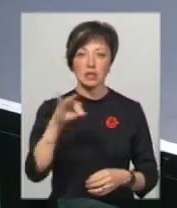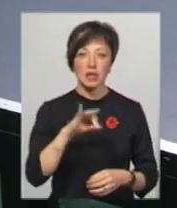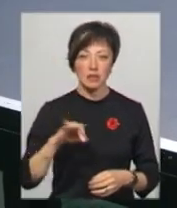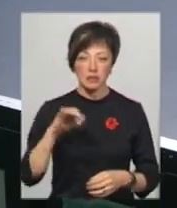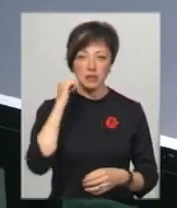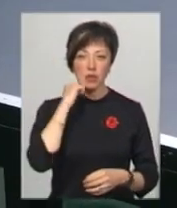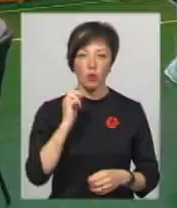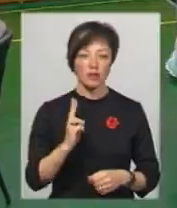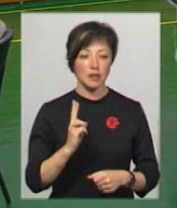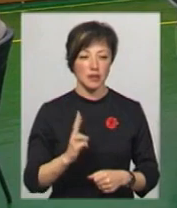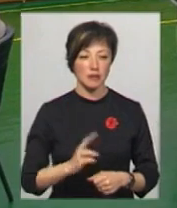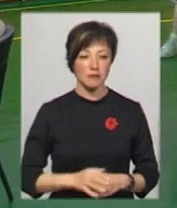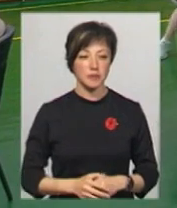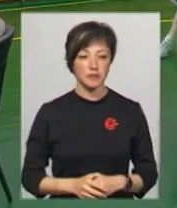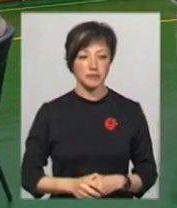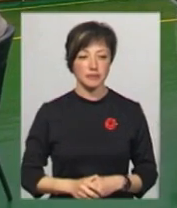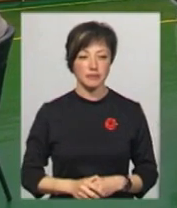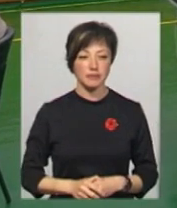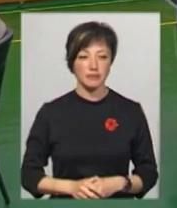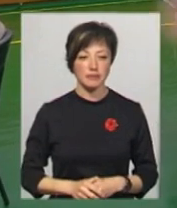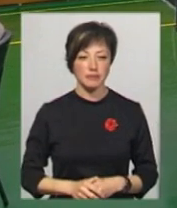і Старокостянтинова.